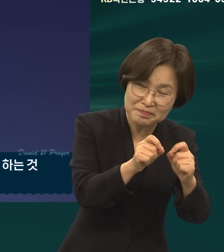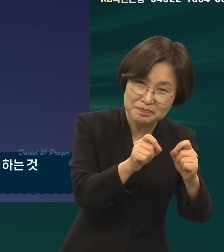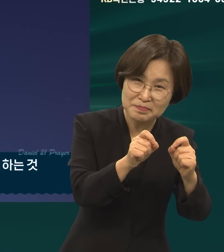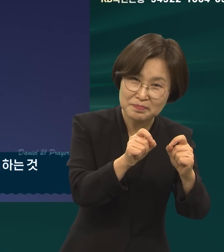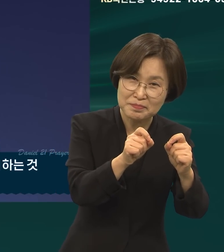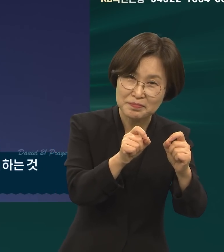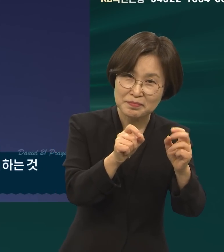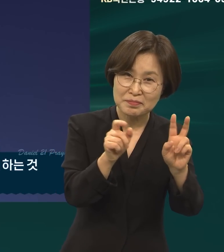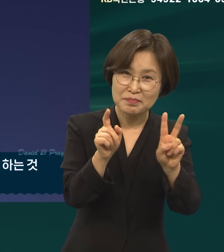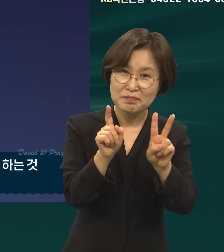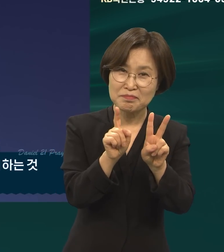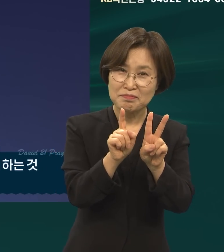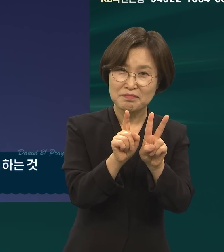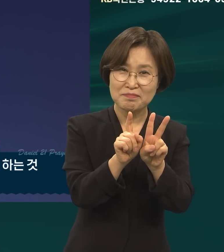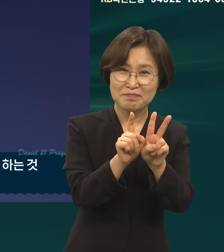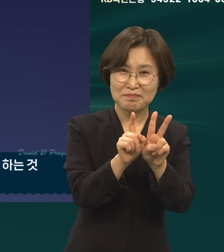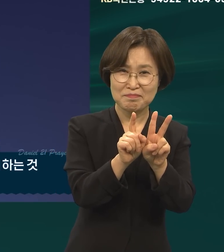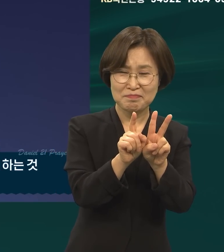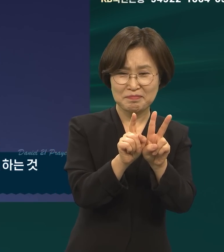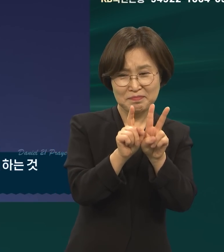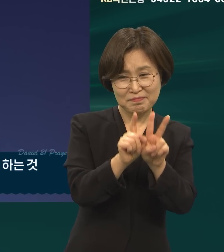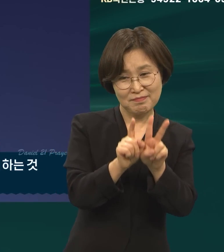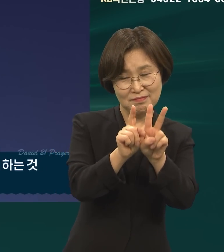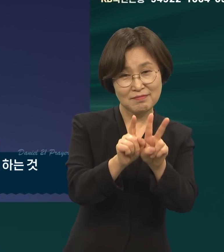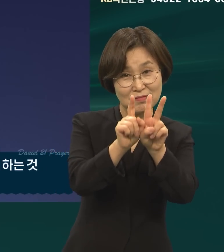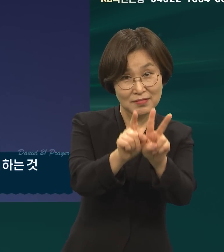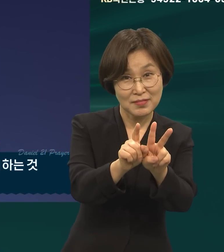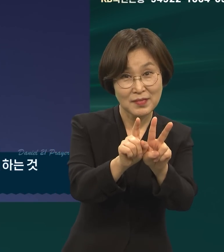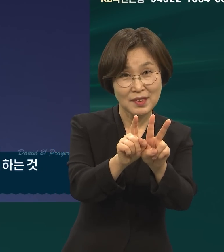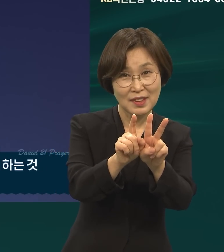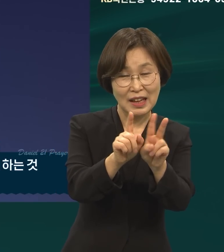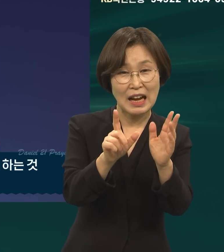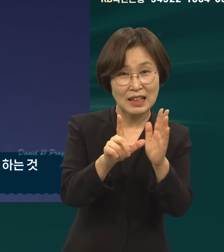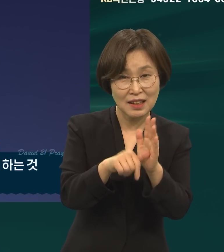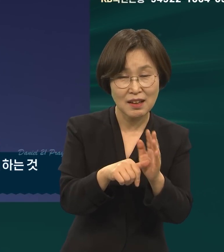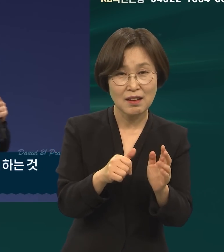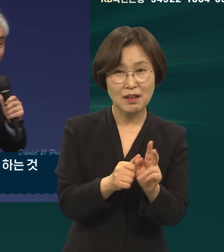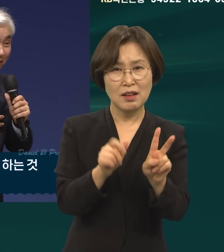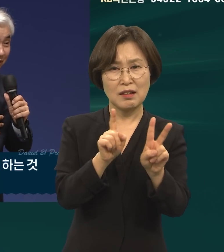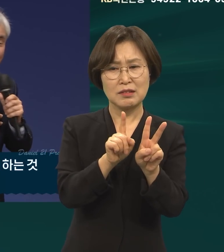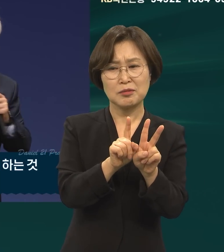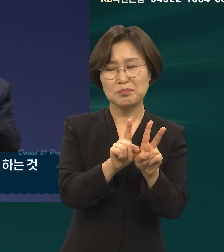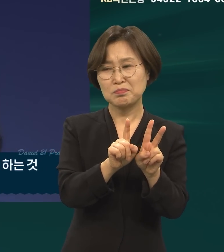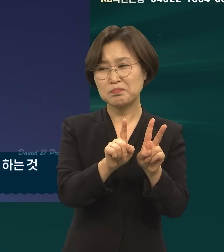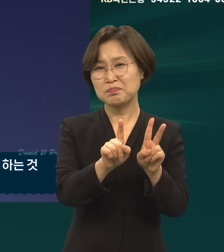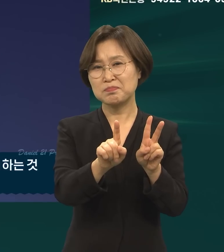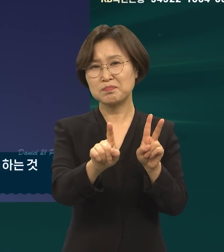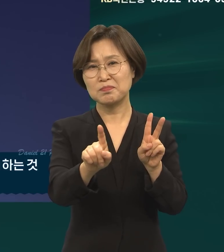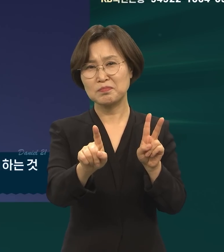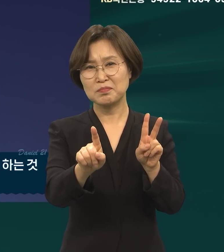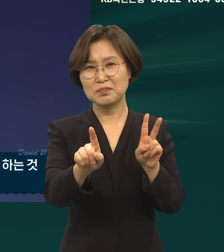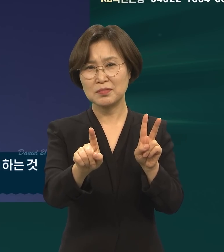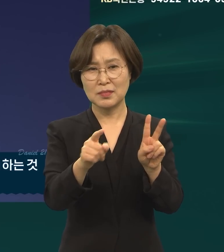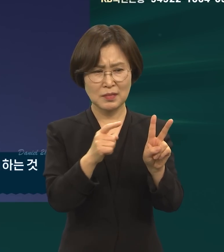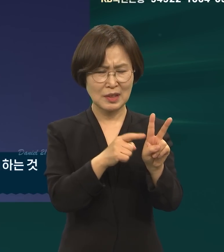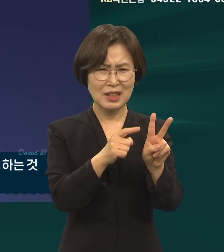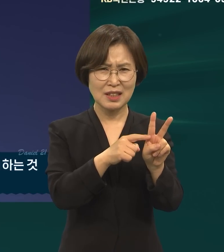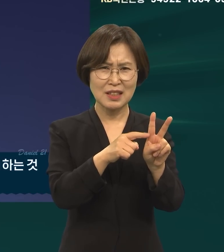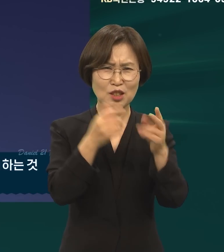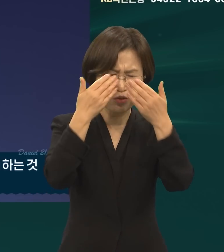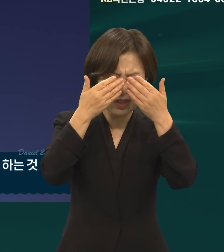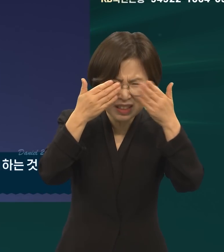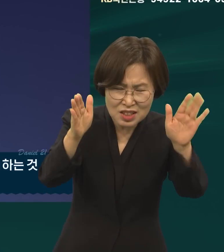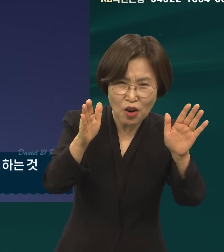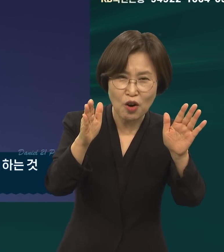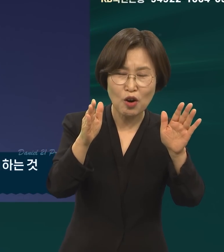했어요? 참 우리 주님이 얼마나 또 이렇게 또 유머가 있어요. 그냥 자기는 지나가시려고 그래. 사실 이들에게 눈을 열게